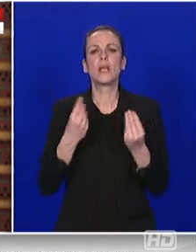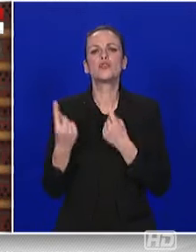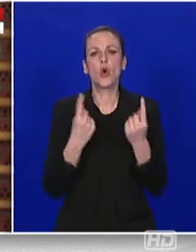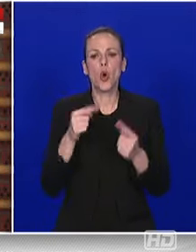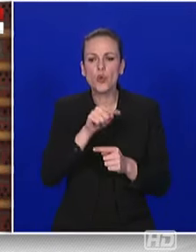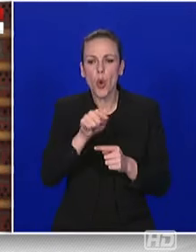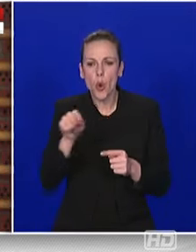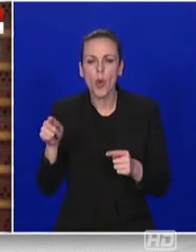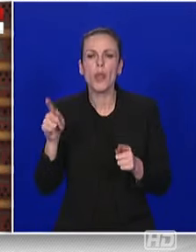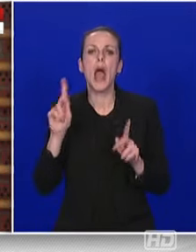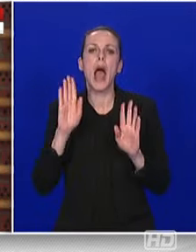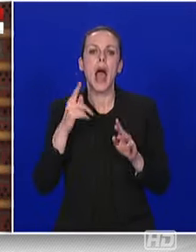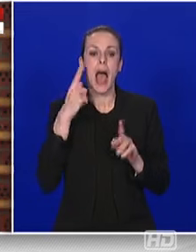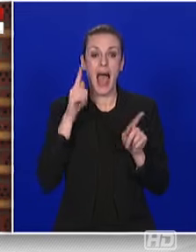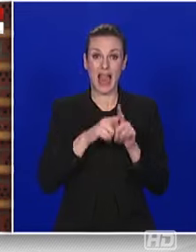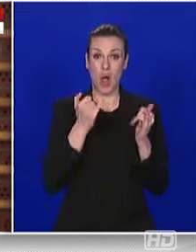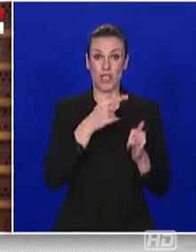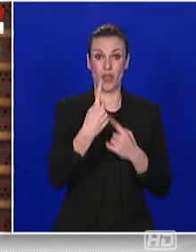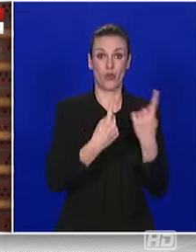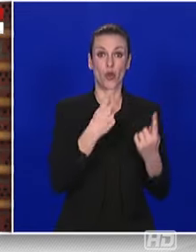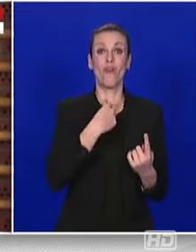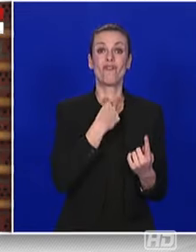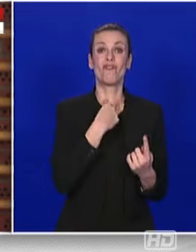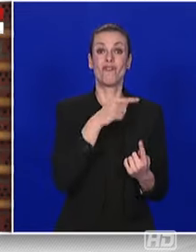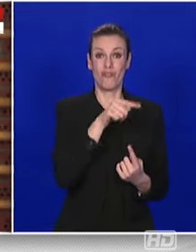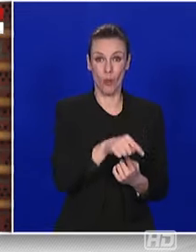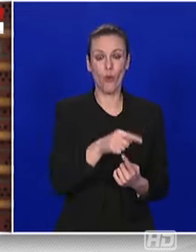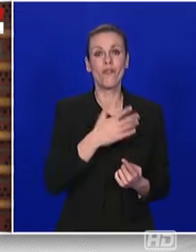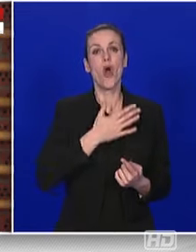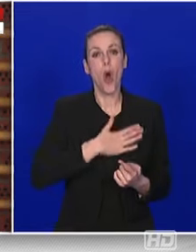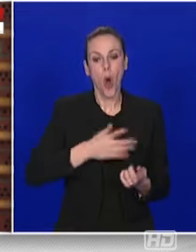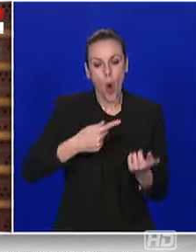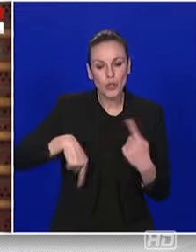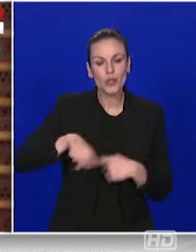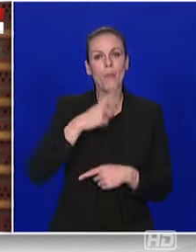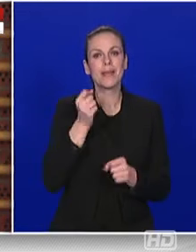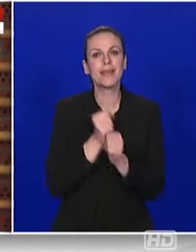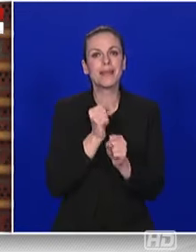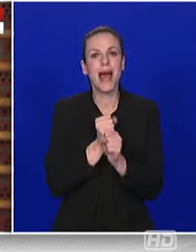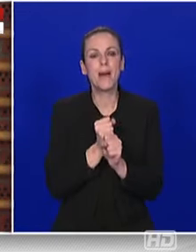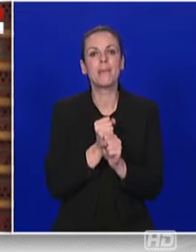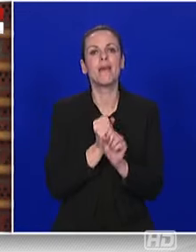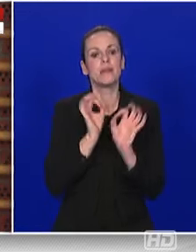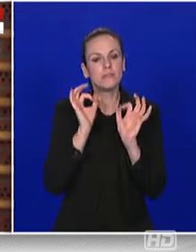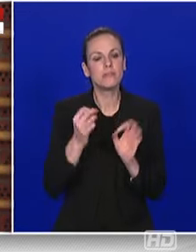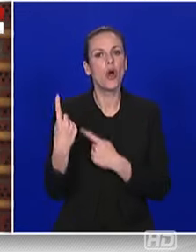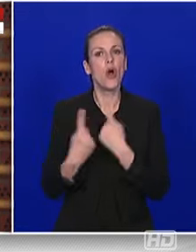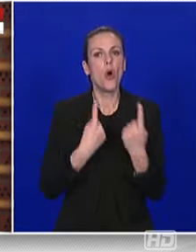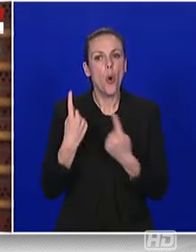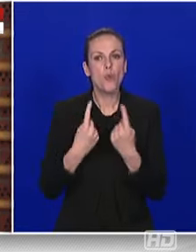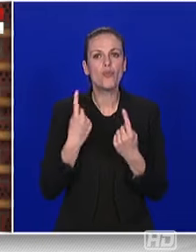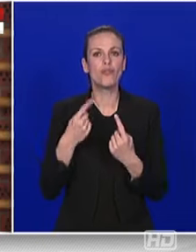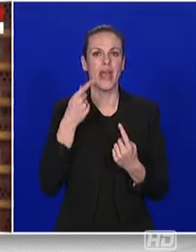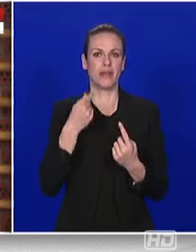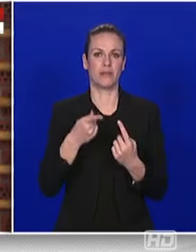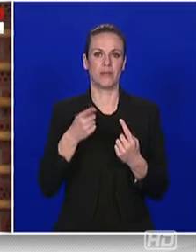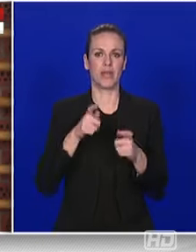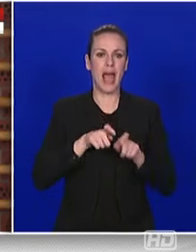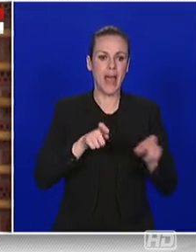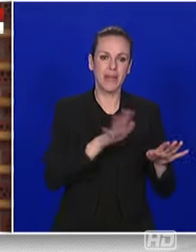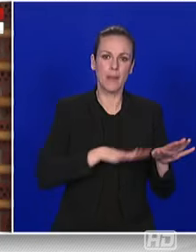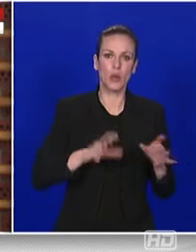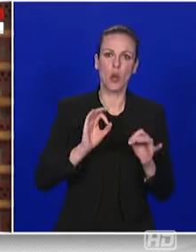isprobati, kao što je u slučaju Vukovara, stvoriti određene epidemiološke okvire kako ne